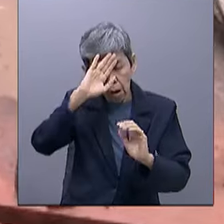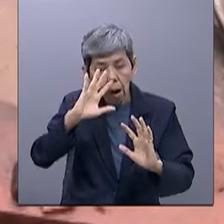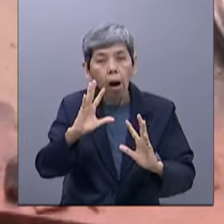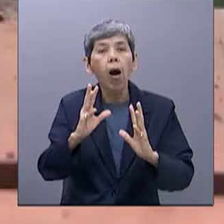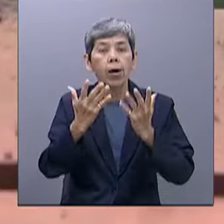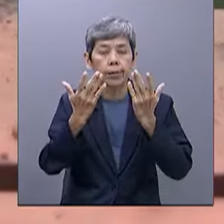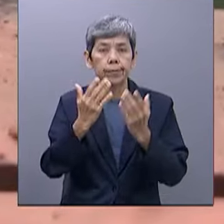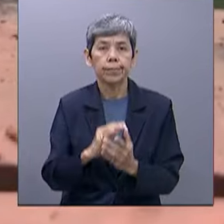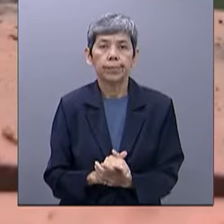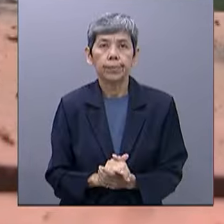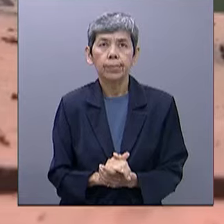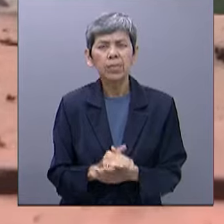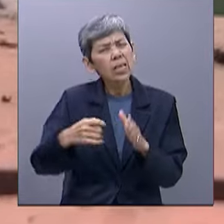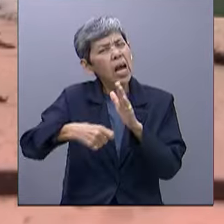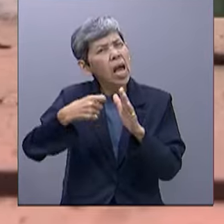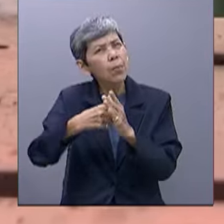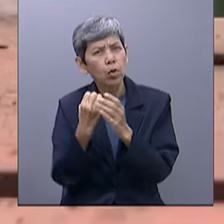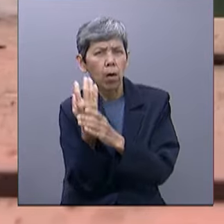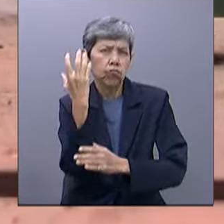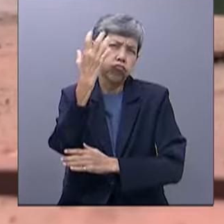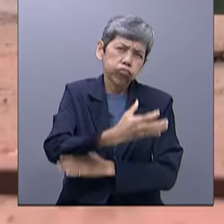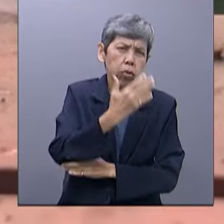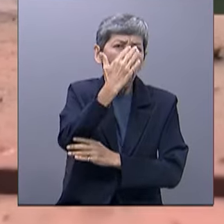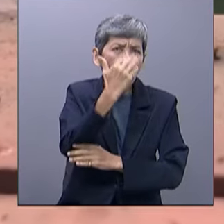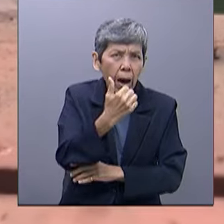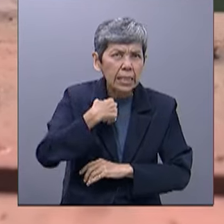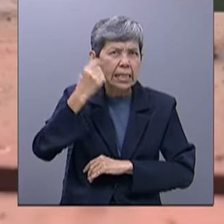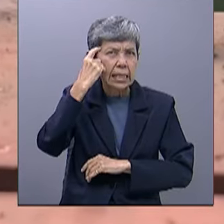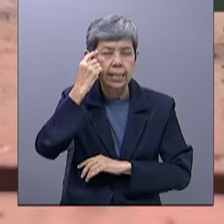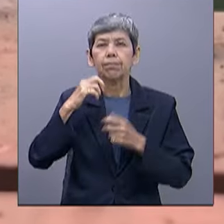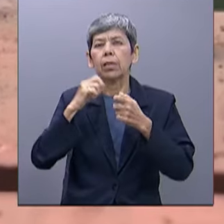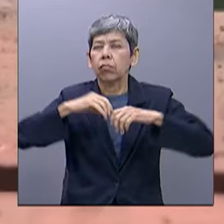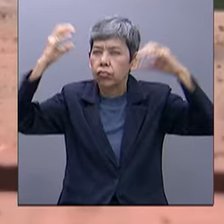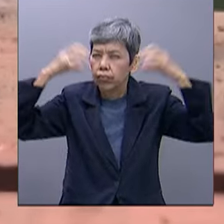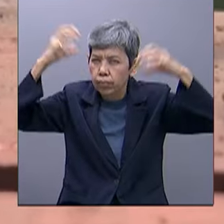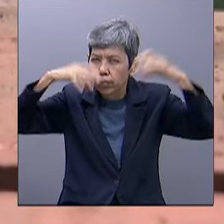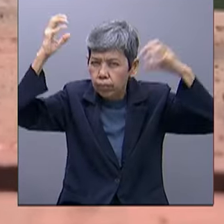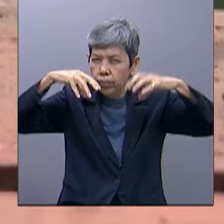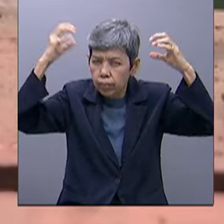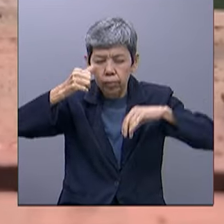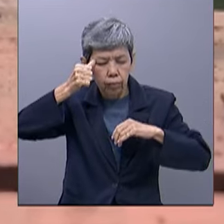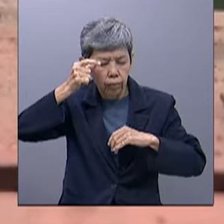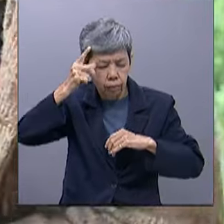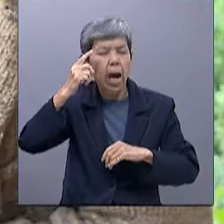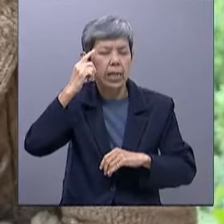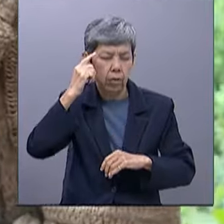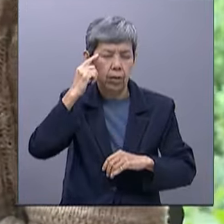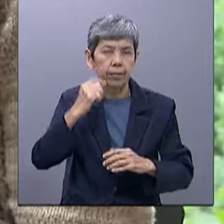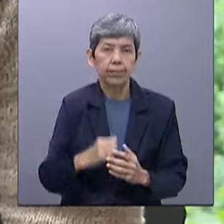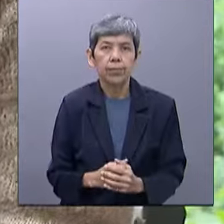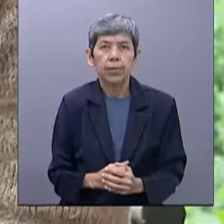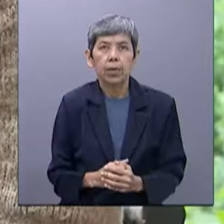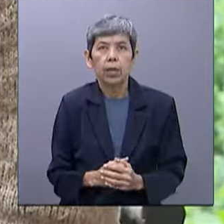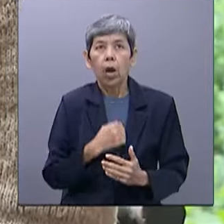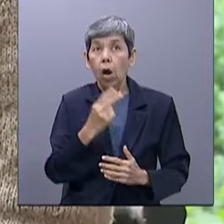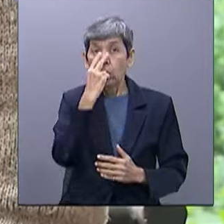ดีส่วนสาเหตุที่ต้นไม้หักโค่นนั้นผู้ประกอบการคาดว่าเกิดจากฝนที่ตกต่อเนื่องหลายวันมันเกิดเหตุ